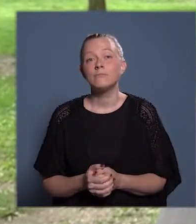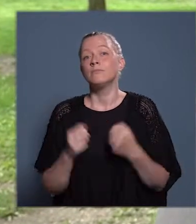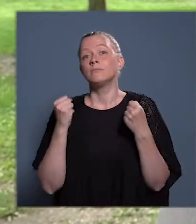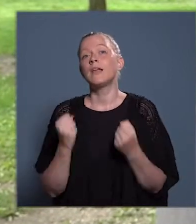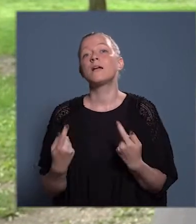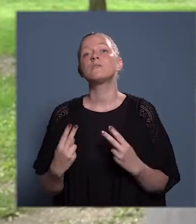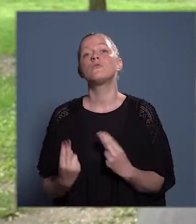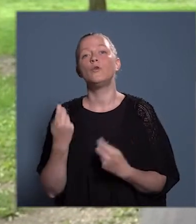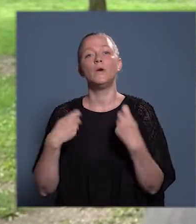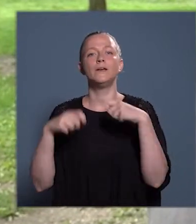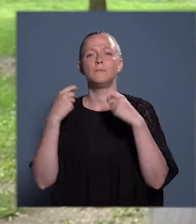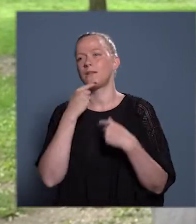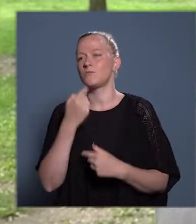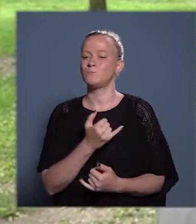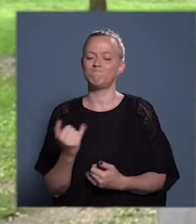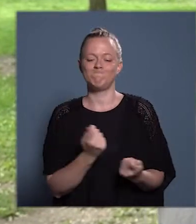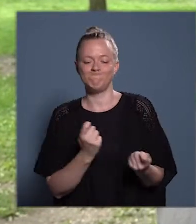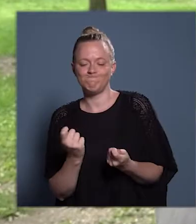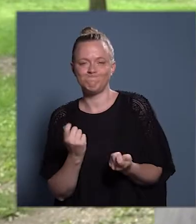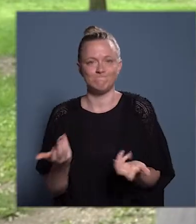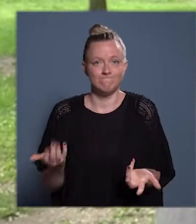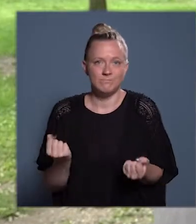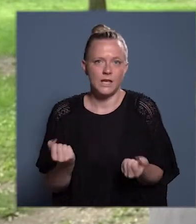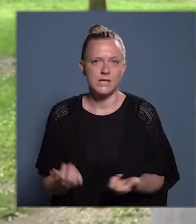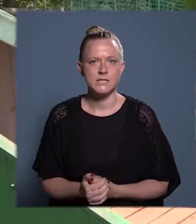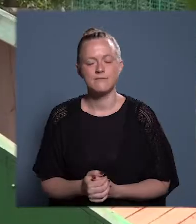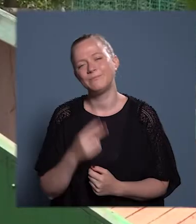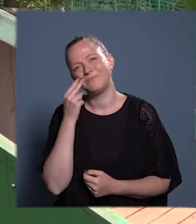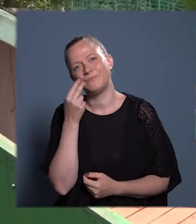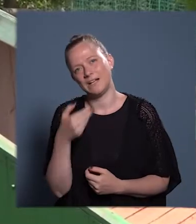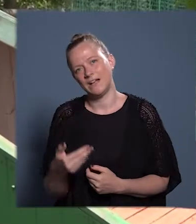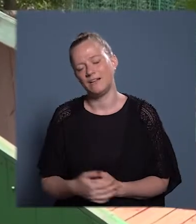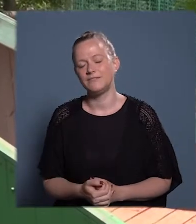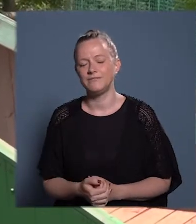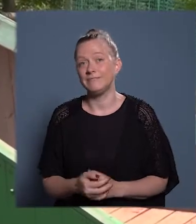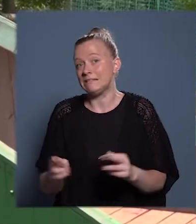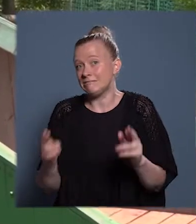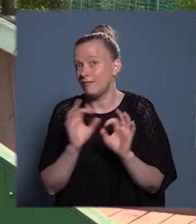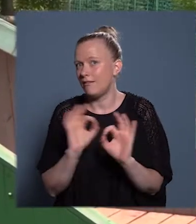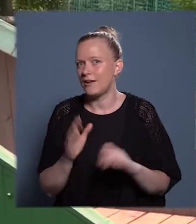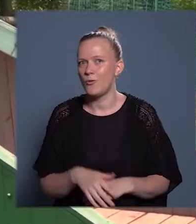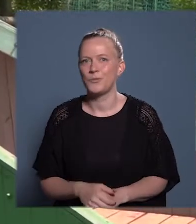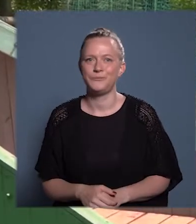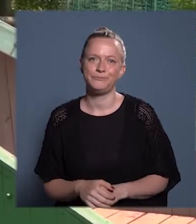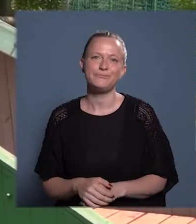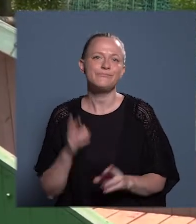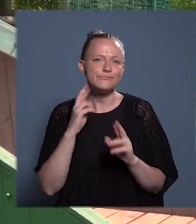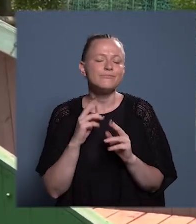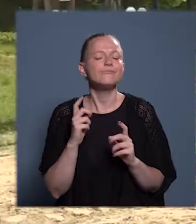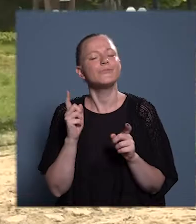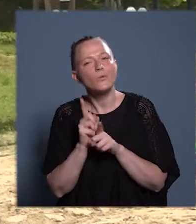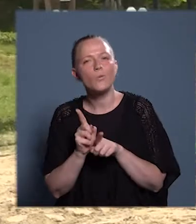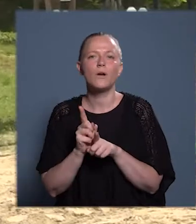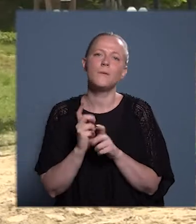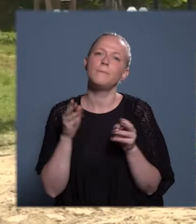főépítészként koordinálni az ilyeneket. Hát majd meglátjuk, reméljük a legjobbakat. Gondolom bízik benne, hogy aztán az első